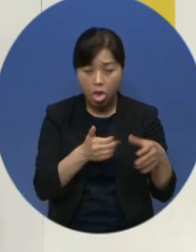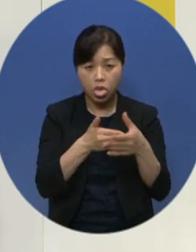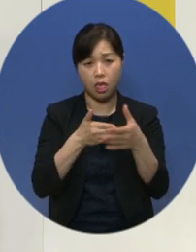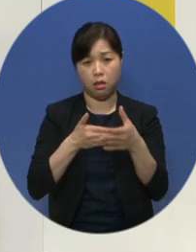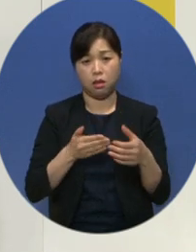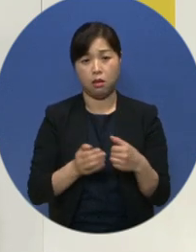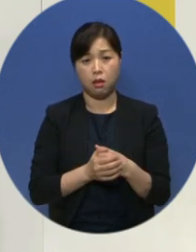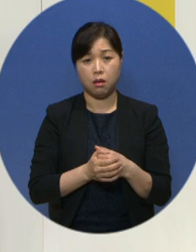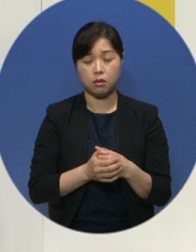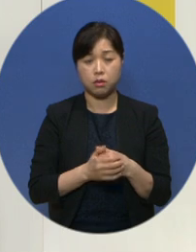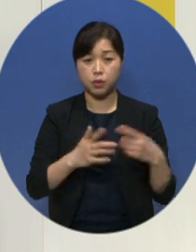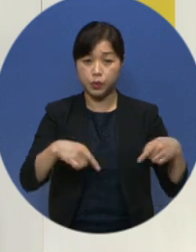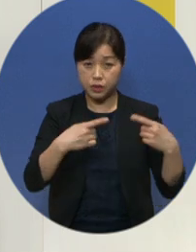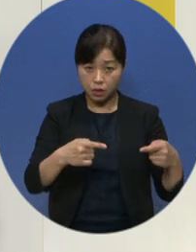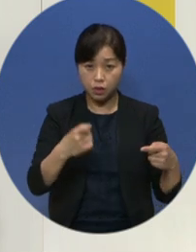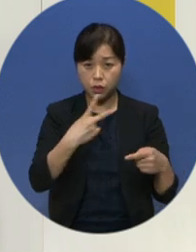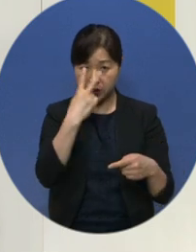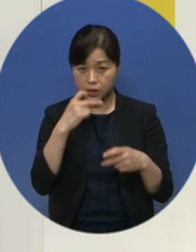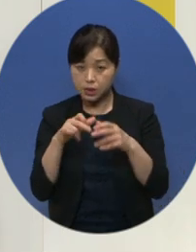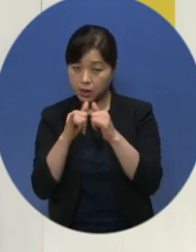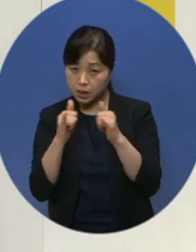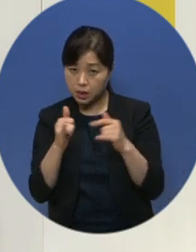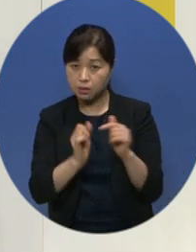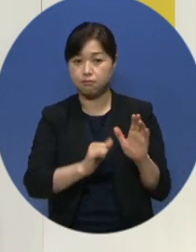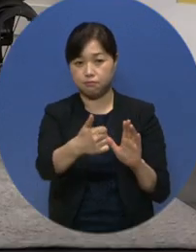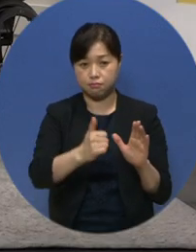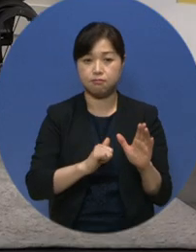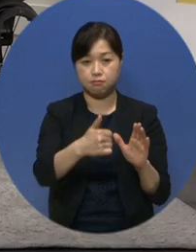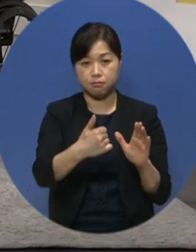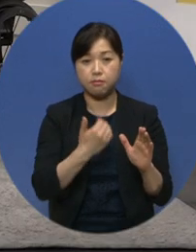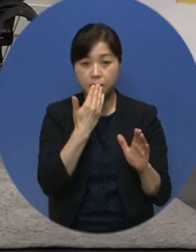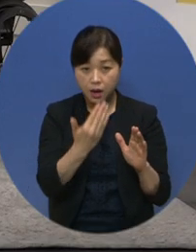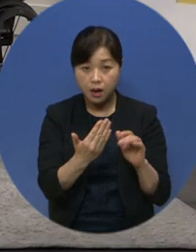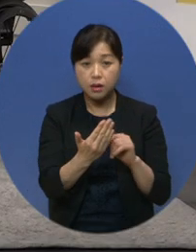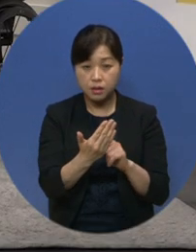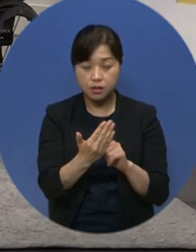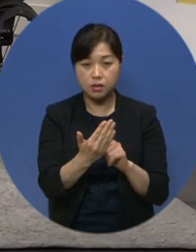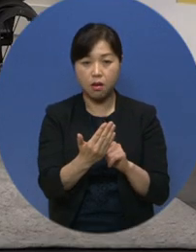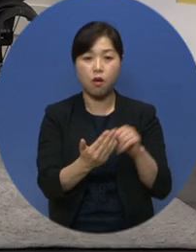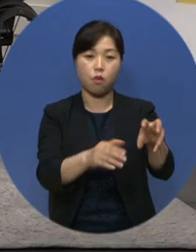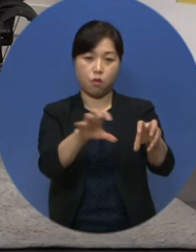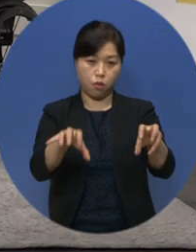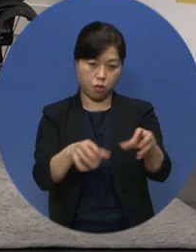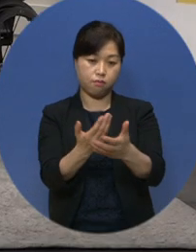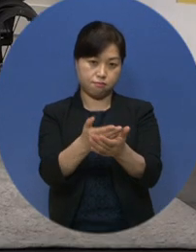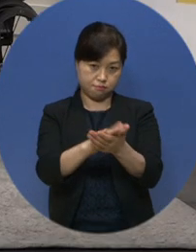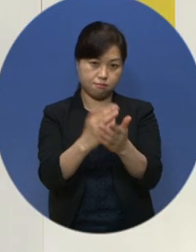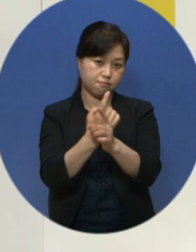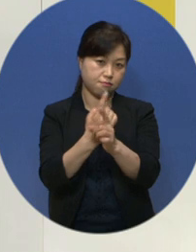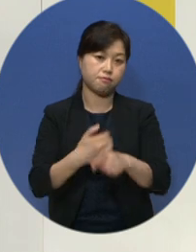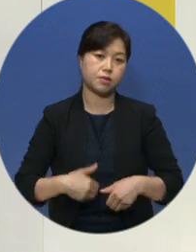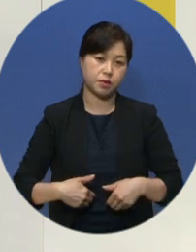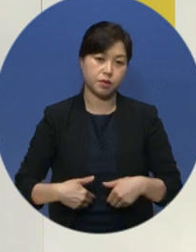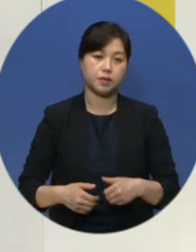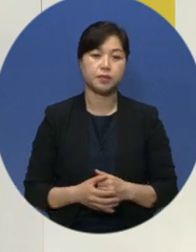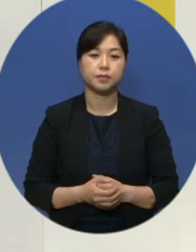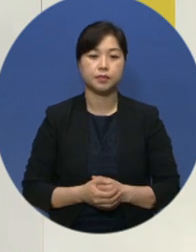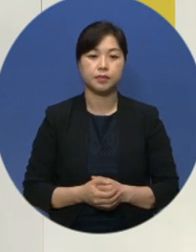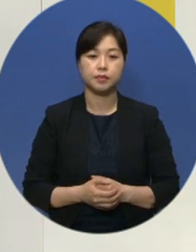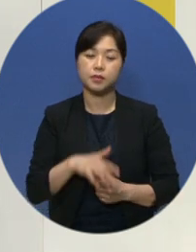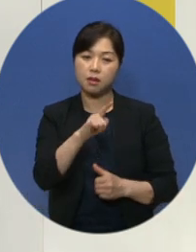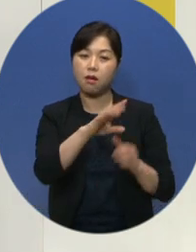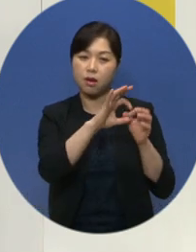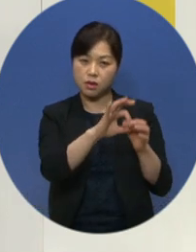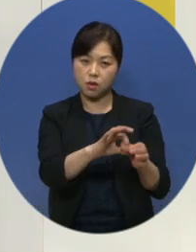시각장애인 이라 이런 친구들이 접근을 할 수 있도록 이제 저희들이 좀 그런 문제 개선을 해야 되고요 그래서 그런 일들을